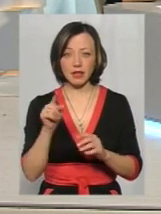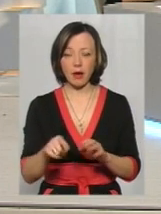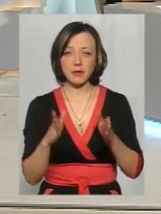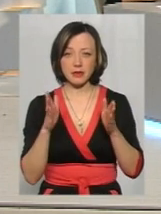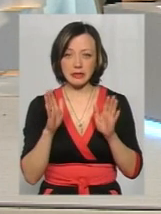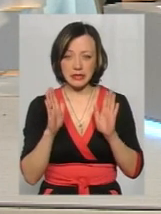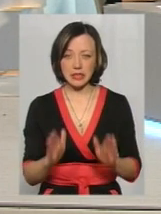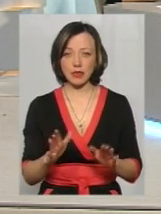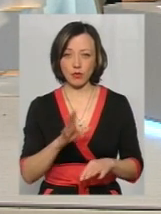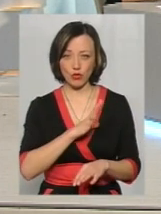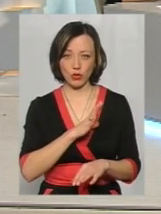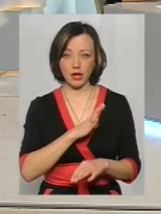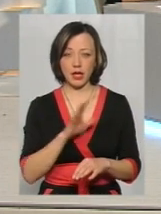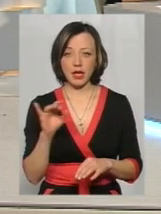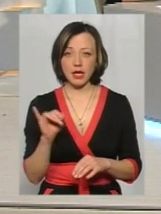тільки бути. І